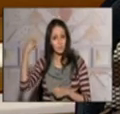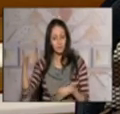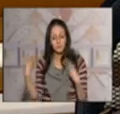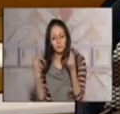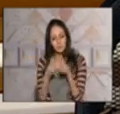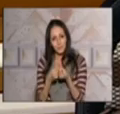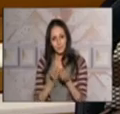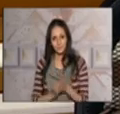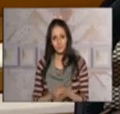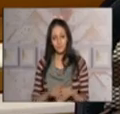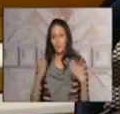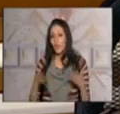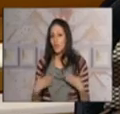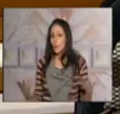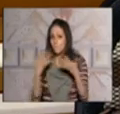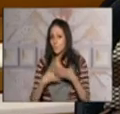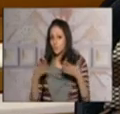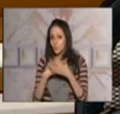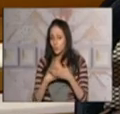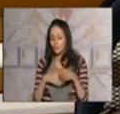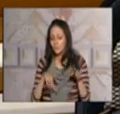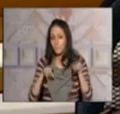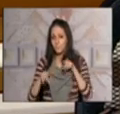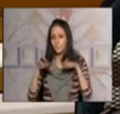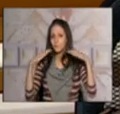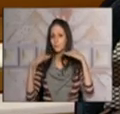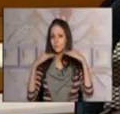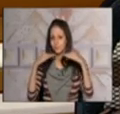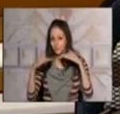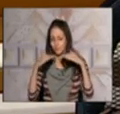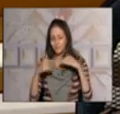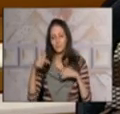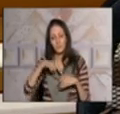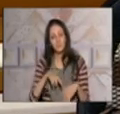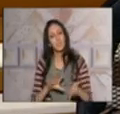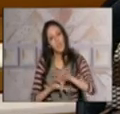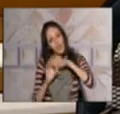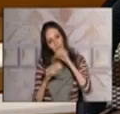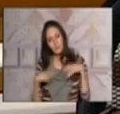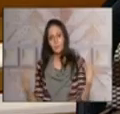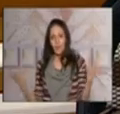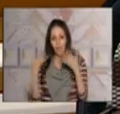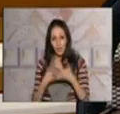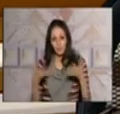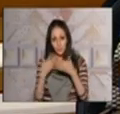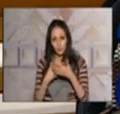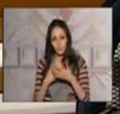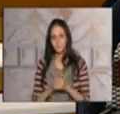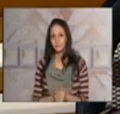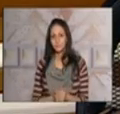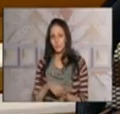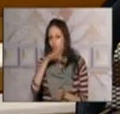مشروع بيتم بنجد أن هناك توازي الحقيقة في العمل داخل هذا المشروع. بنلاقي أن لو تكلمنا